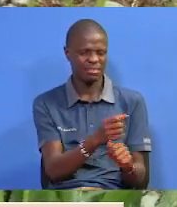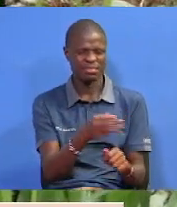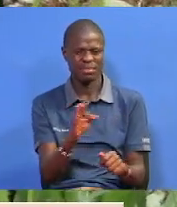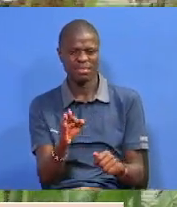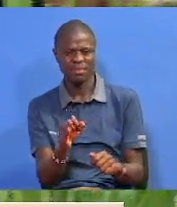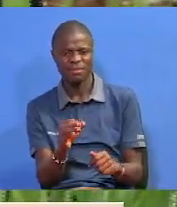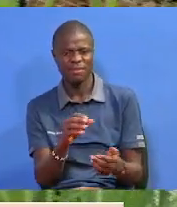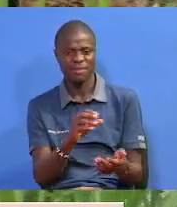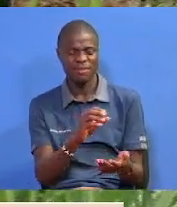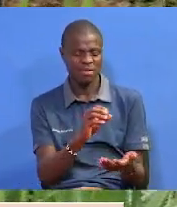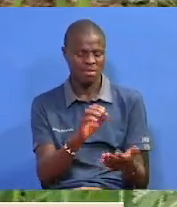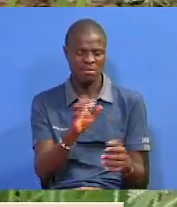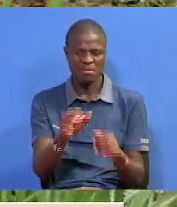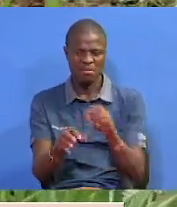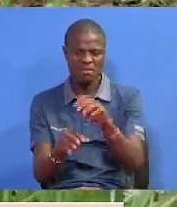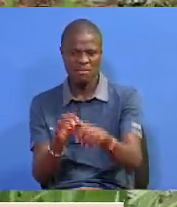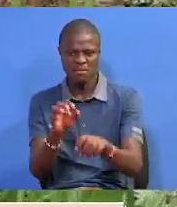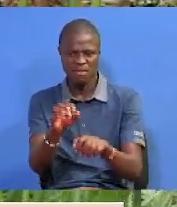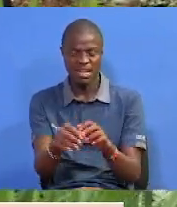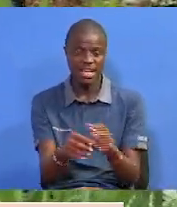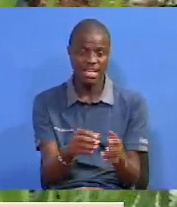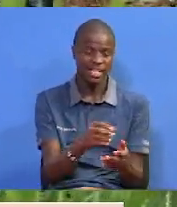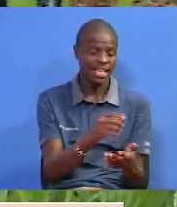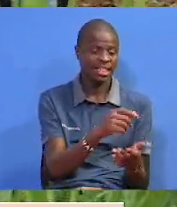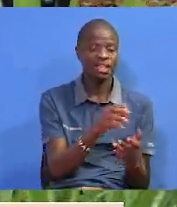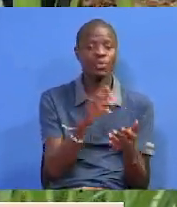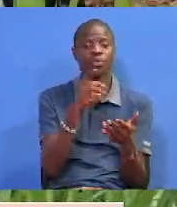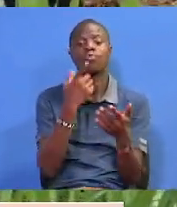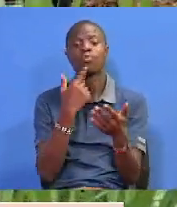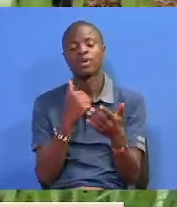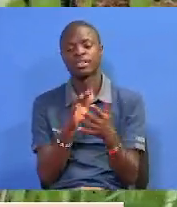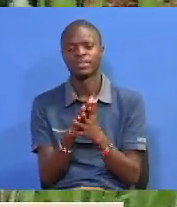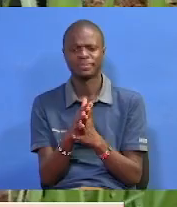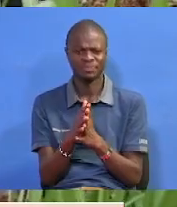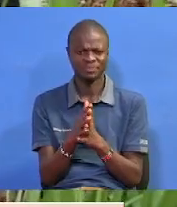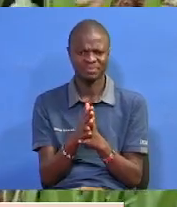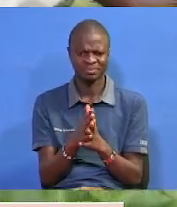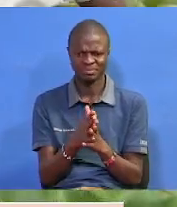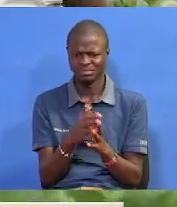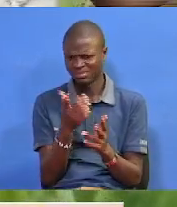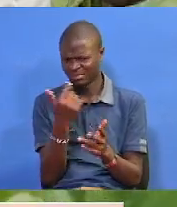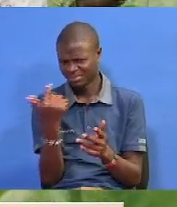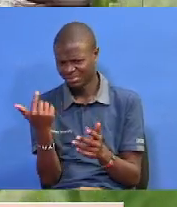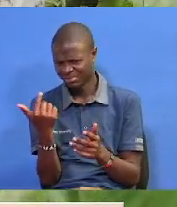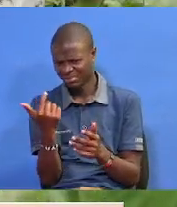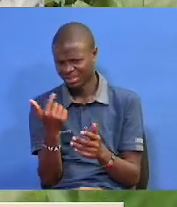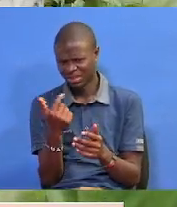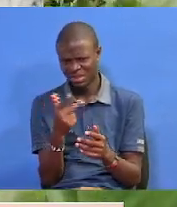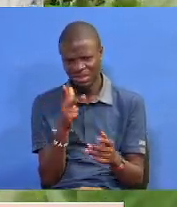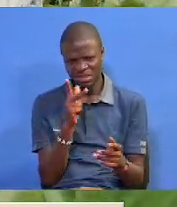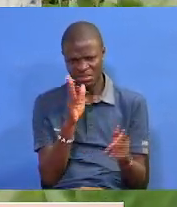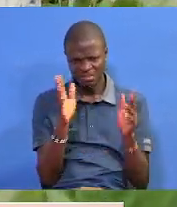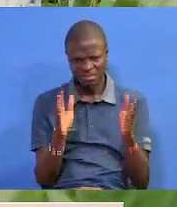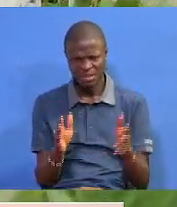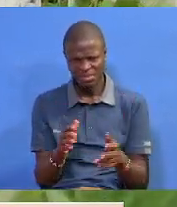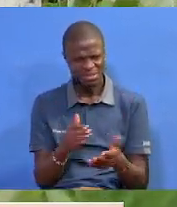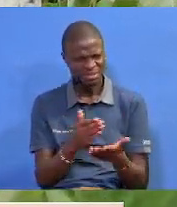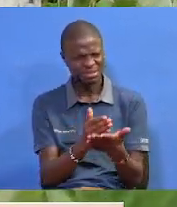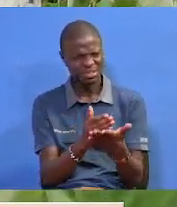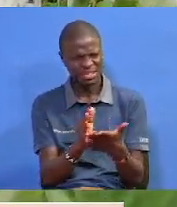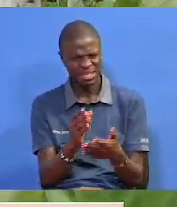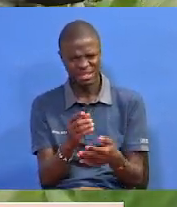muda gani. Wananchi wa kawaida hata hivyo wana mseto wa maoni kuhusiana na semi za rais. Baadhi